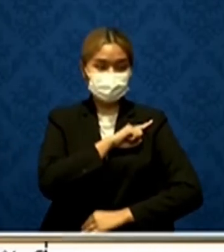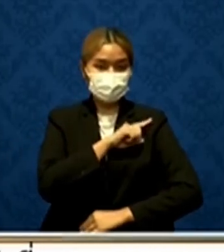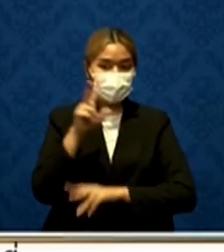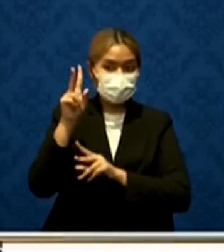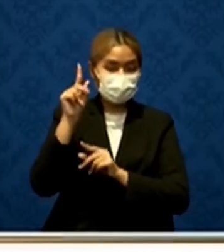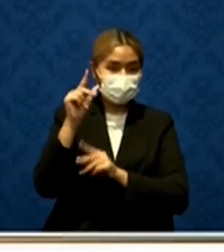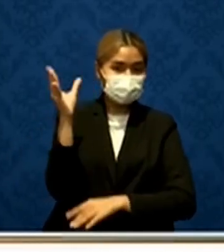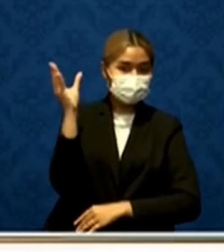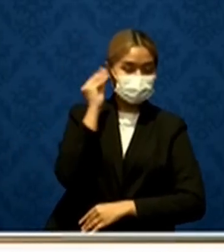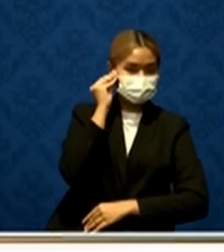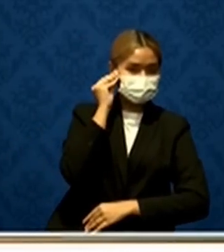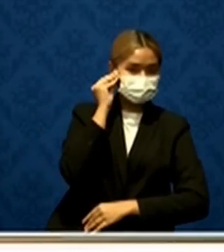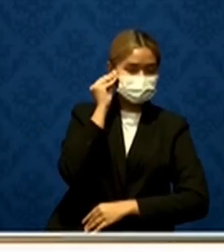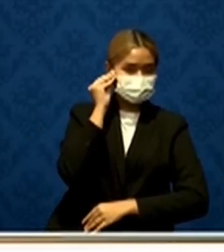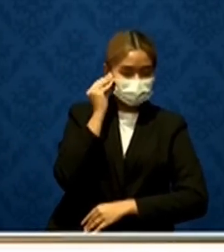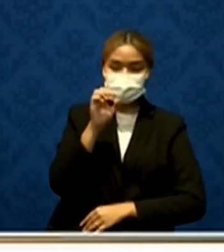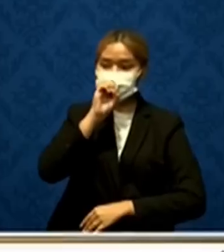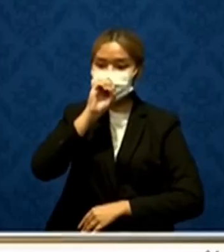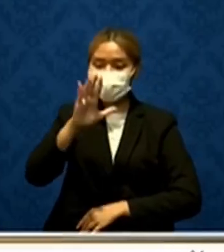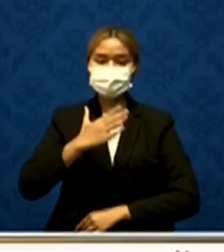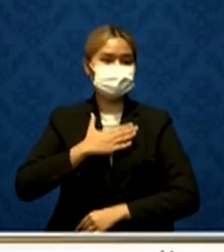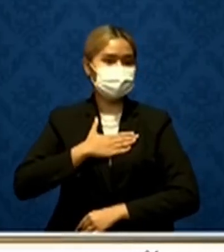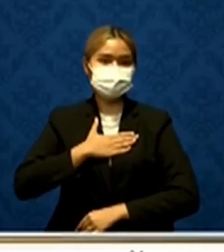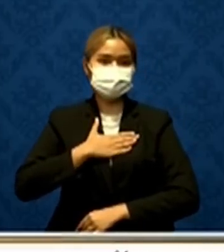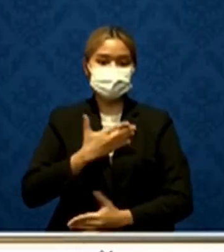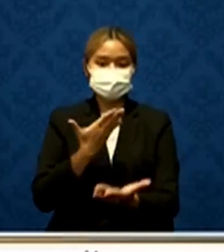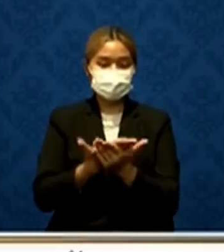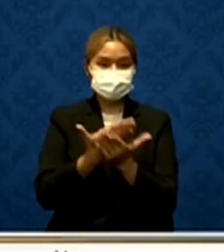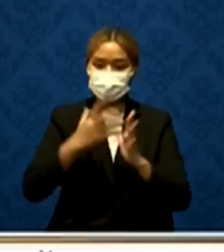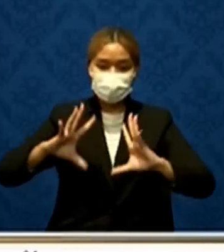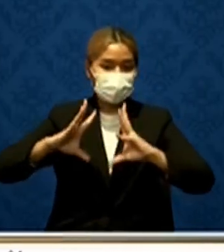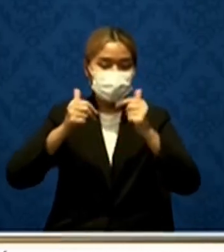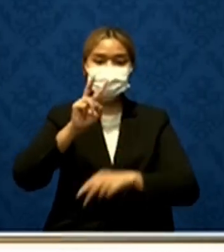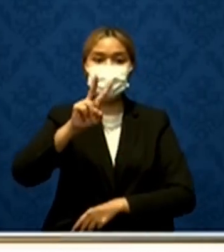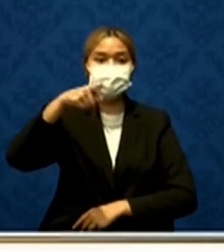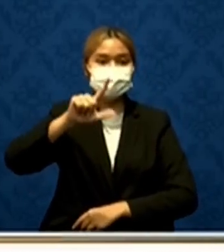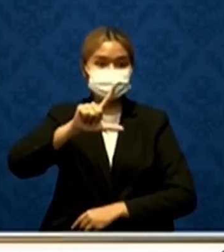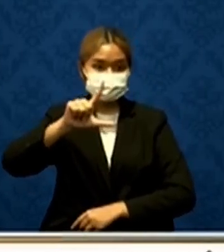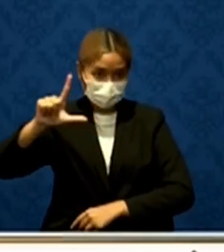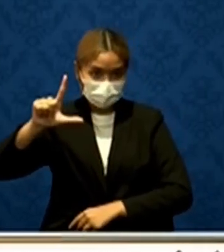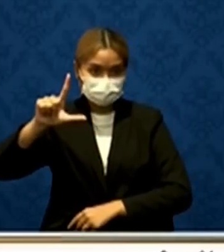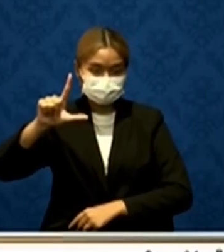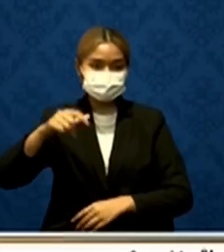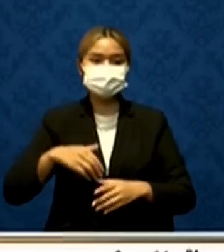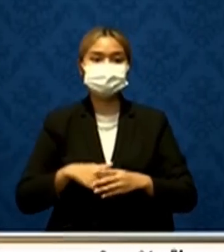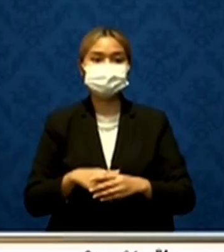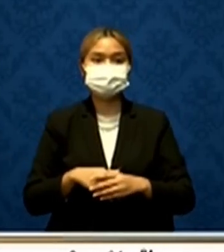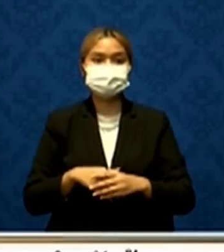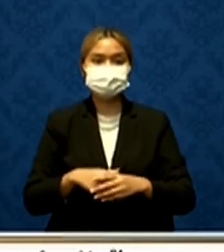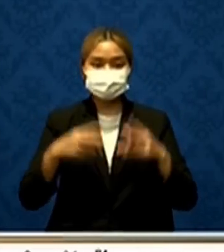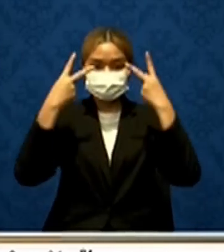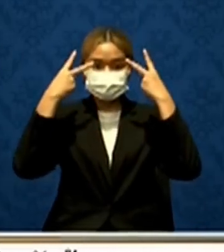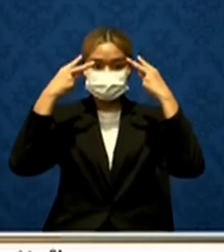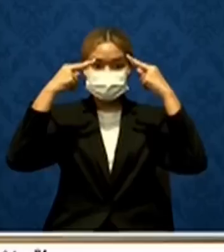ทันทีว่าพบเงินหายจากบัญชี 2พันล้านและในวันเดียวกันถ้าท่านนายก